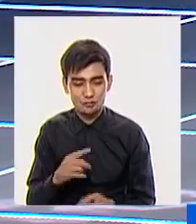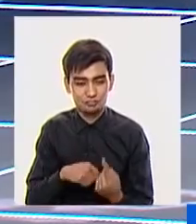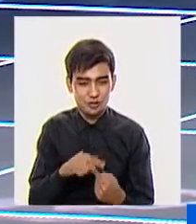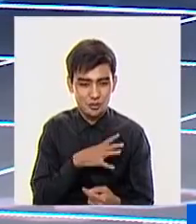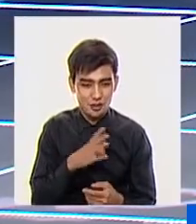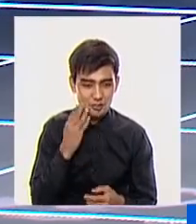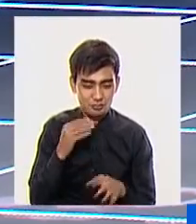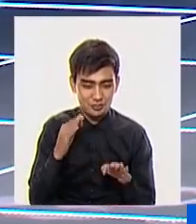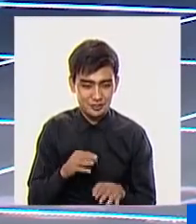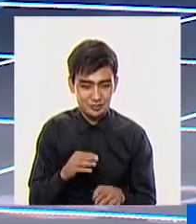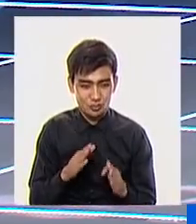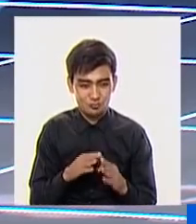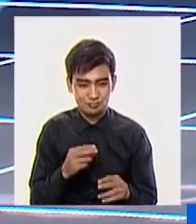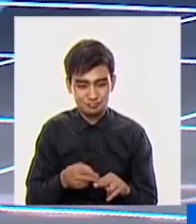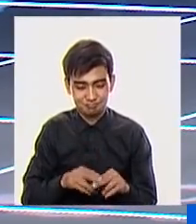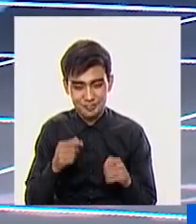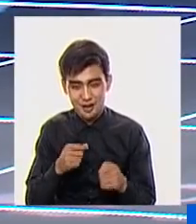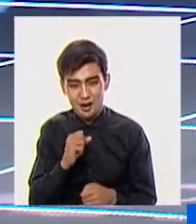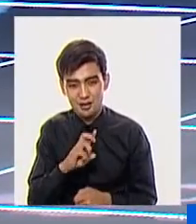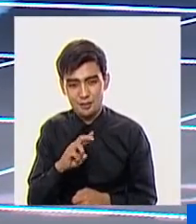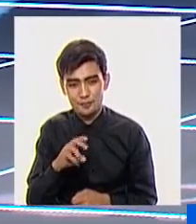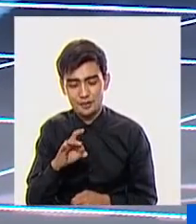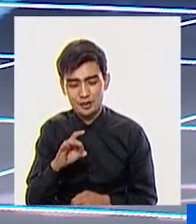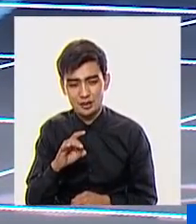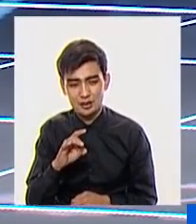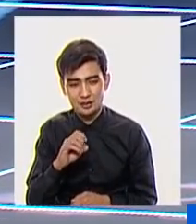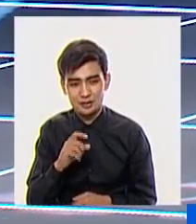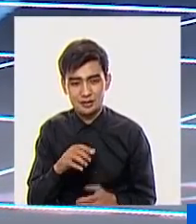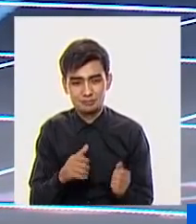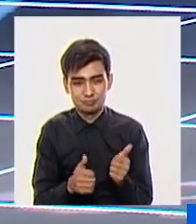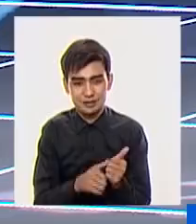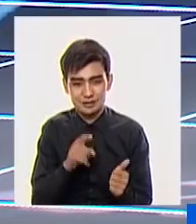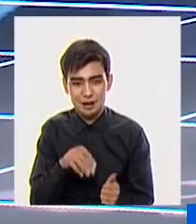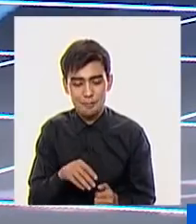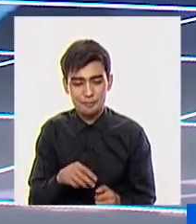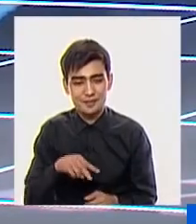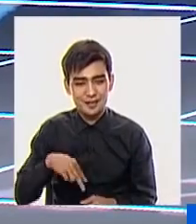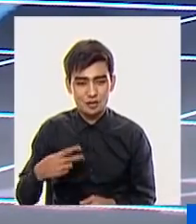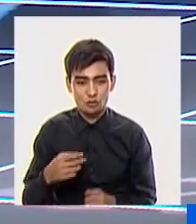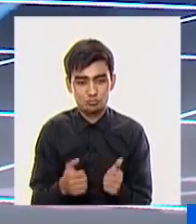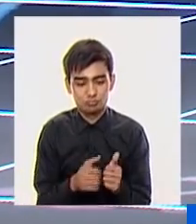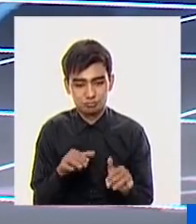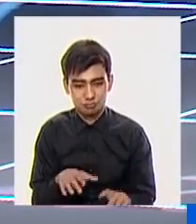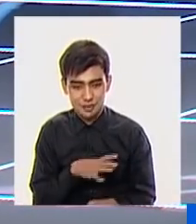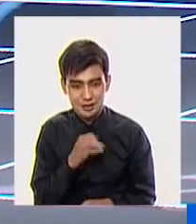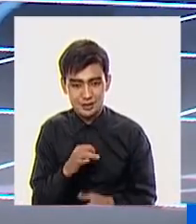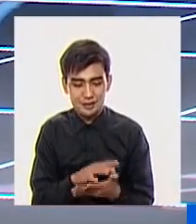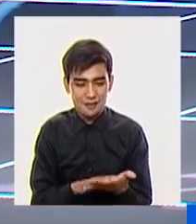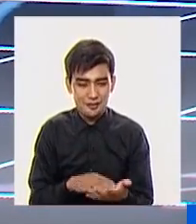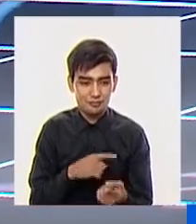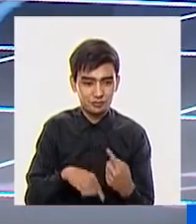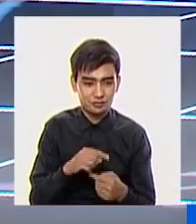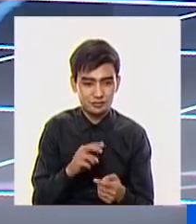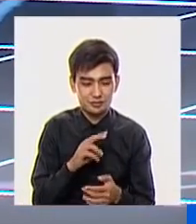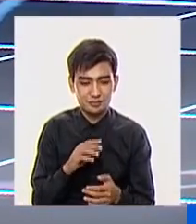недвижимости в Алматы. Абдыгапаров занимал там должность заместителя директора. Как сообщает «Время», заявление на бизнесмена